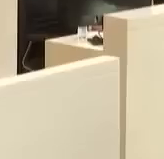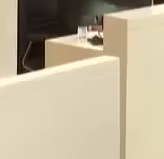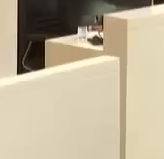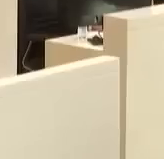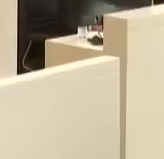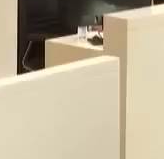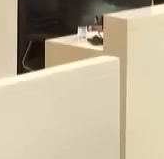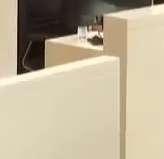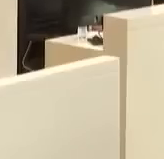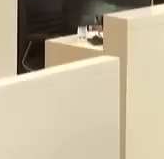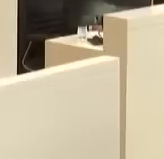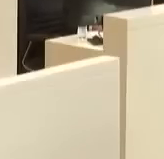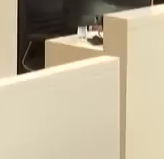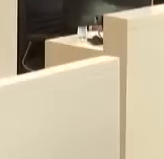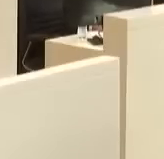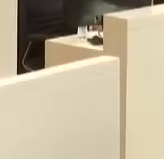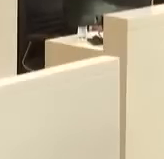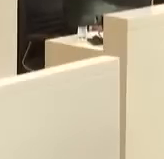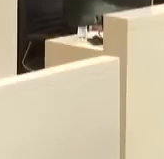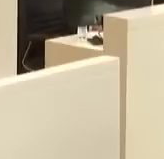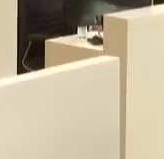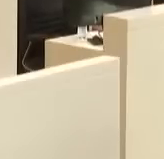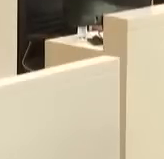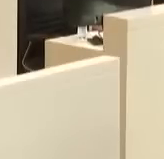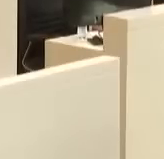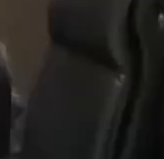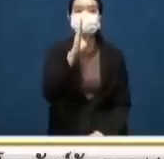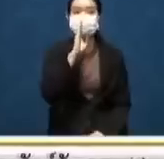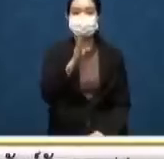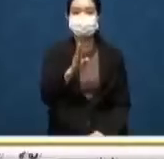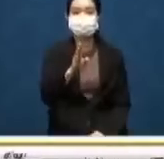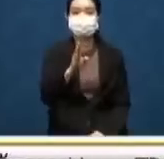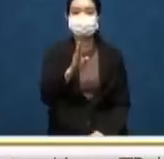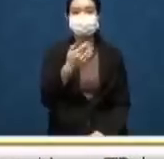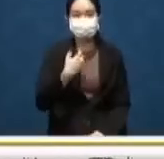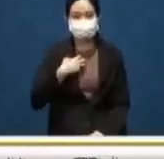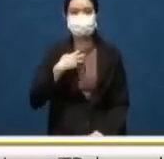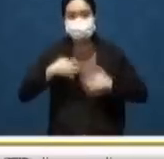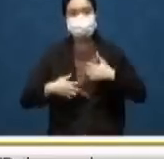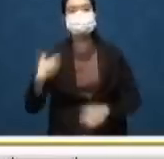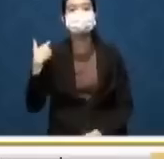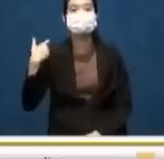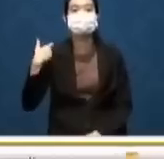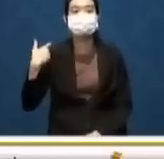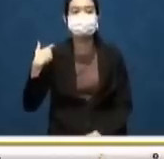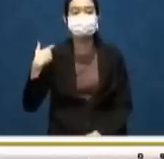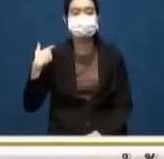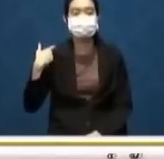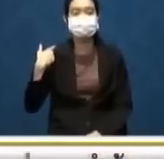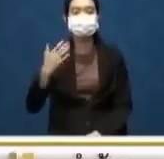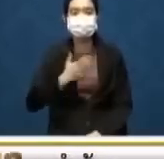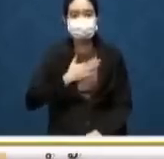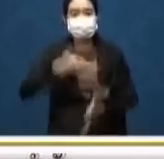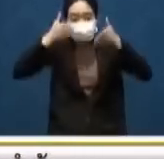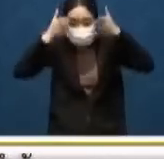ไปเถอะเออยกไปเถอะแต่ที่ยุบไม่ได้บางคนบอกว่าอย่าเพิ่งยกเพราะยังกวาดต้อนสสพักยังไม่ครบ